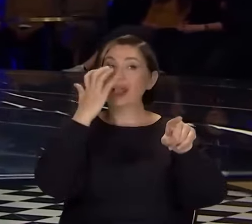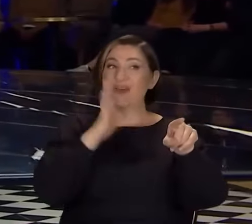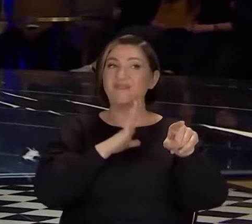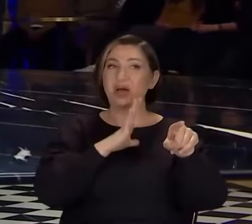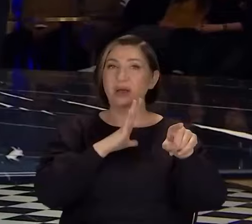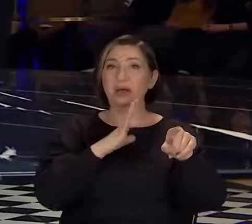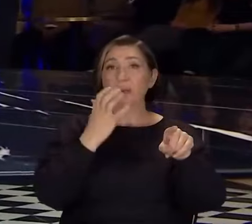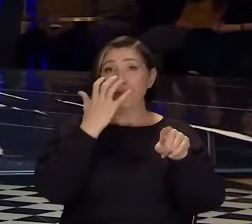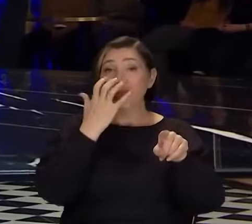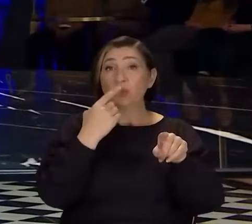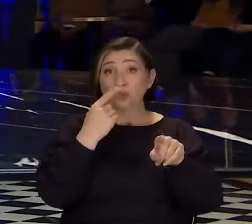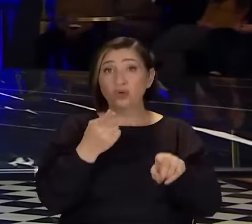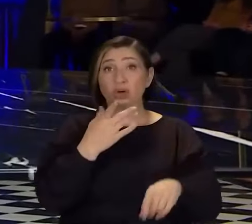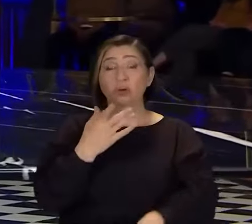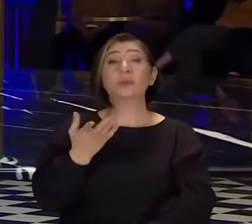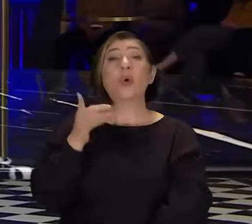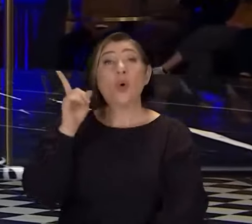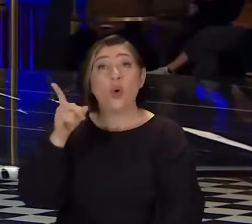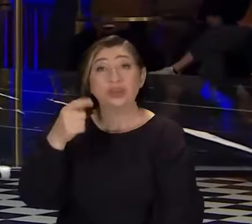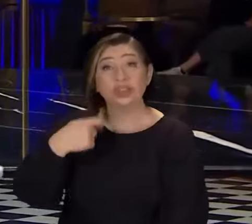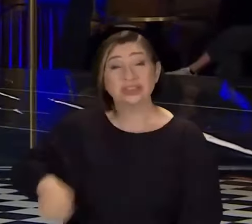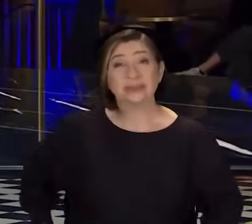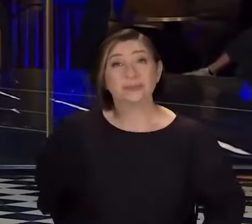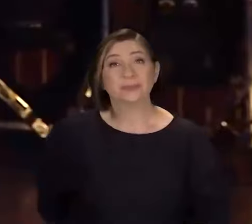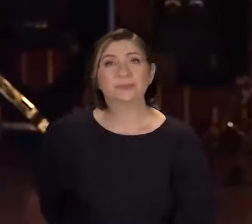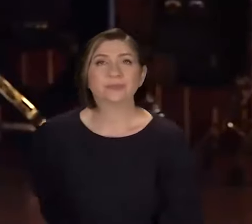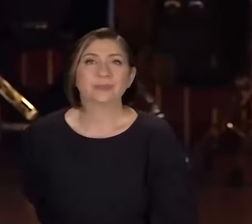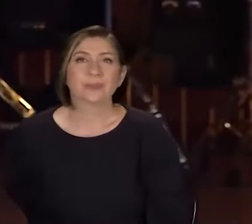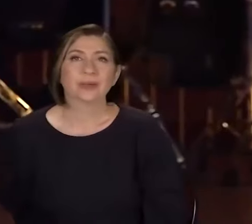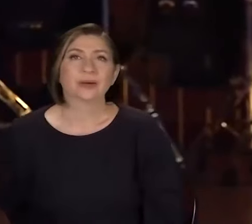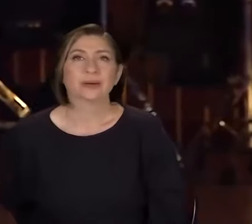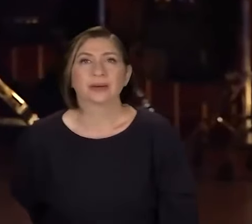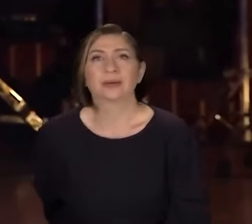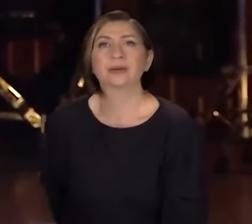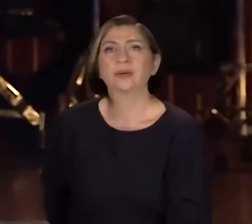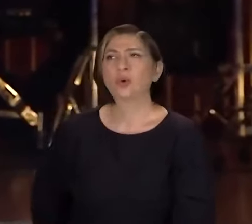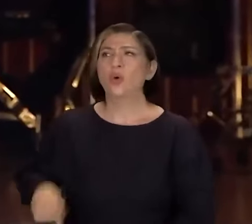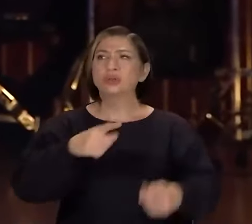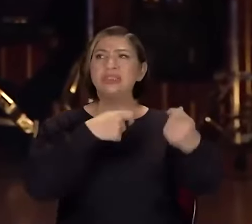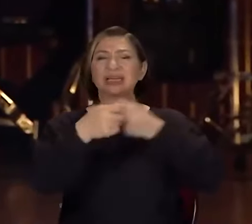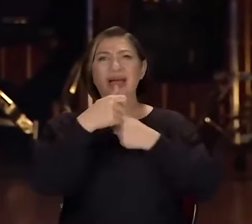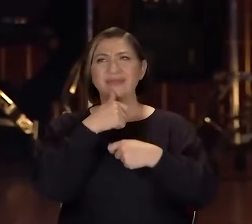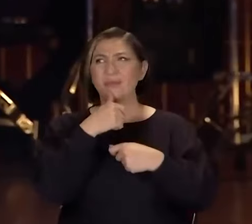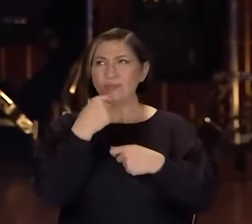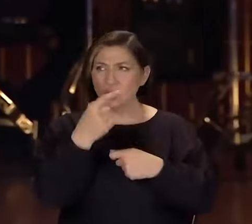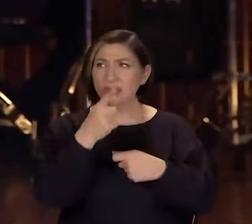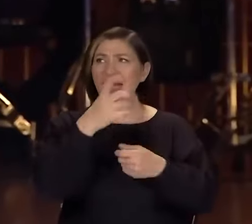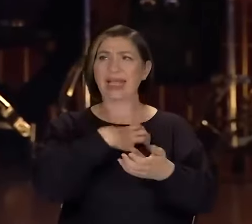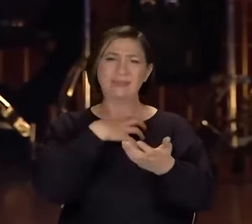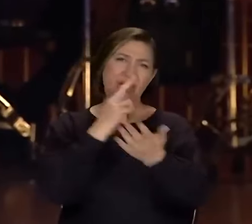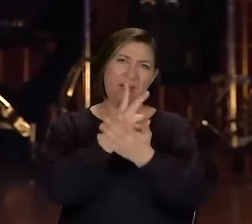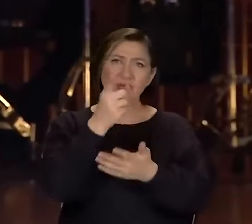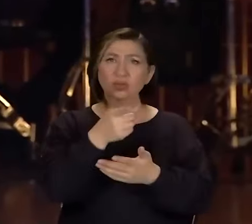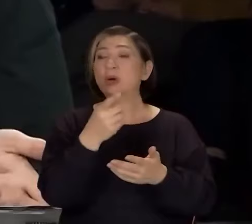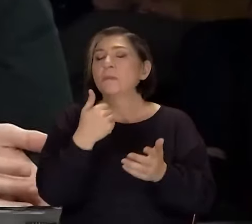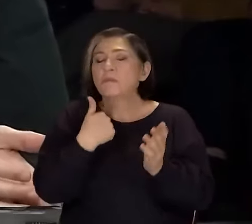bekliyorlar. Bekliyorlar mı diyor birisi? Bekliyorlar. O şirketin şeyler adamları mı diyor yoksa sen mi buna... Ben karar